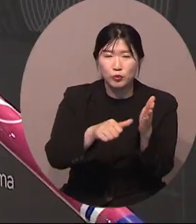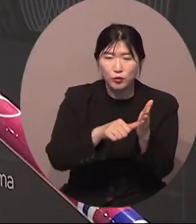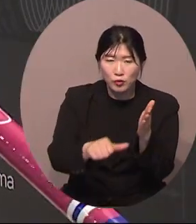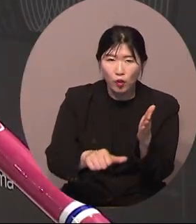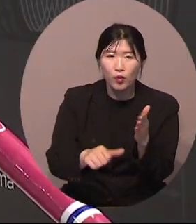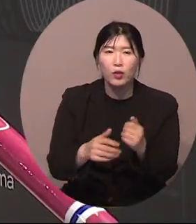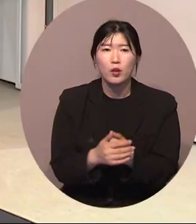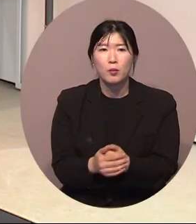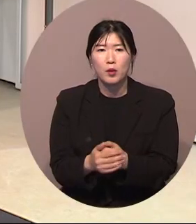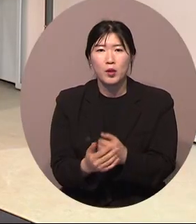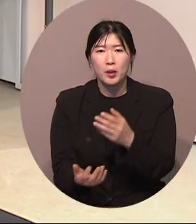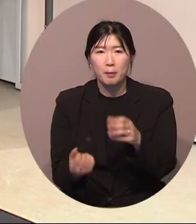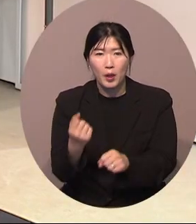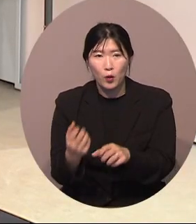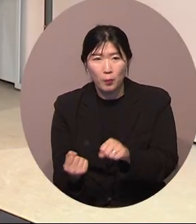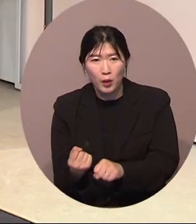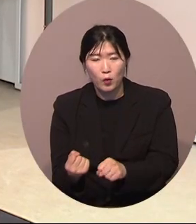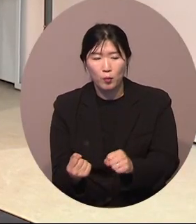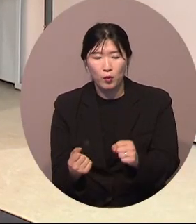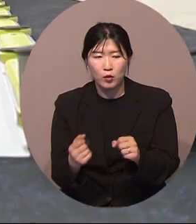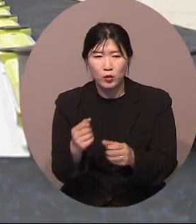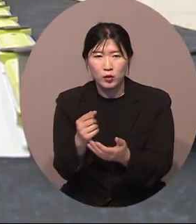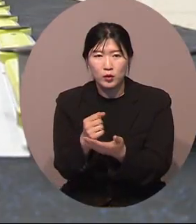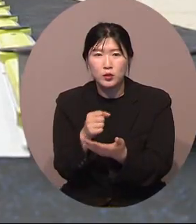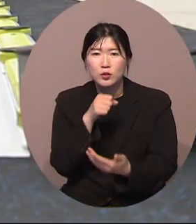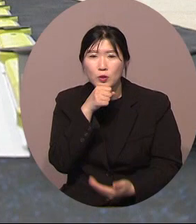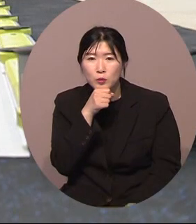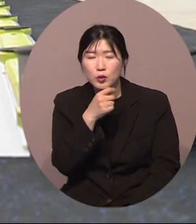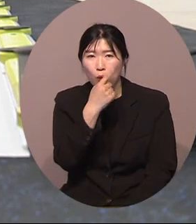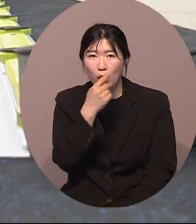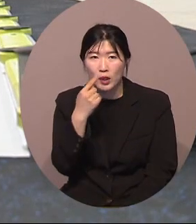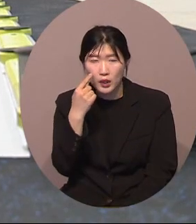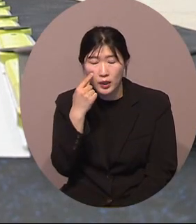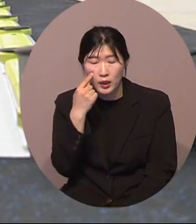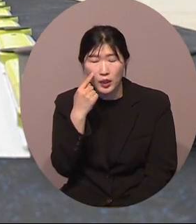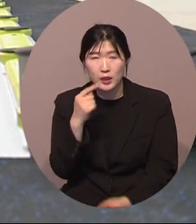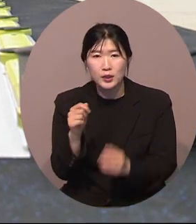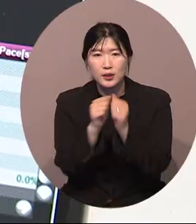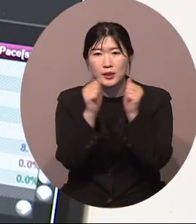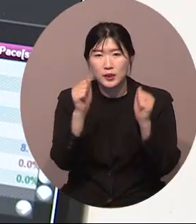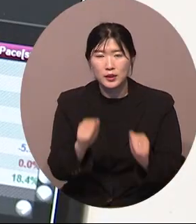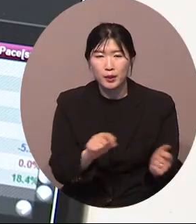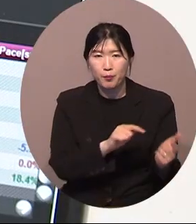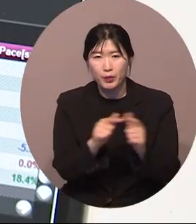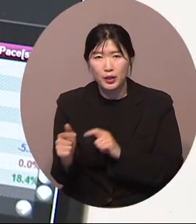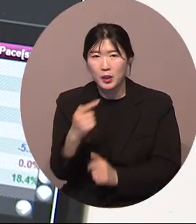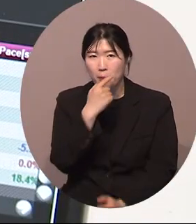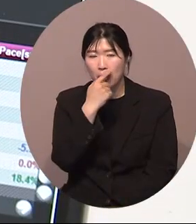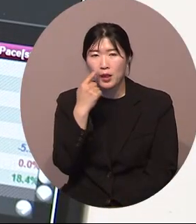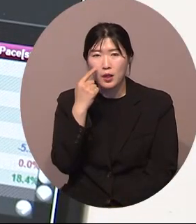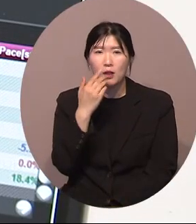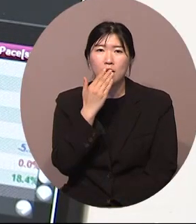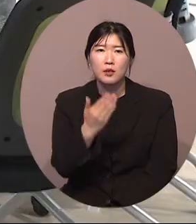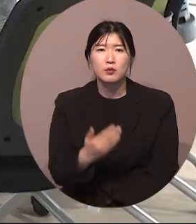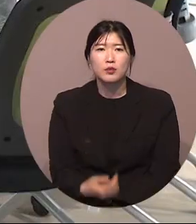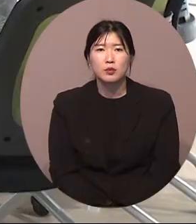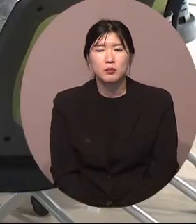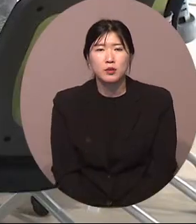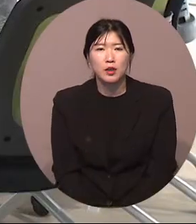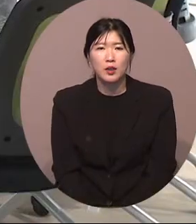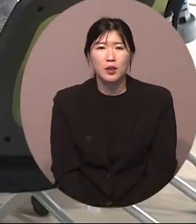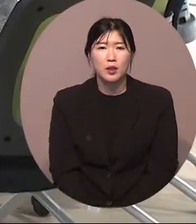물론 실시간 데이터 분석 등 경기력 향상에 쓰이는 훈련 시스템까지 한눈에 볼수 있습니다.